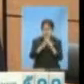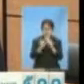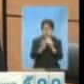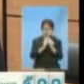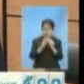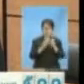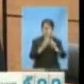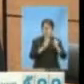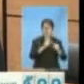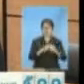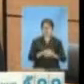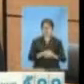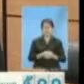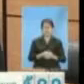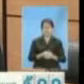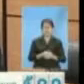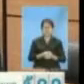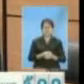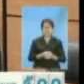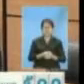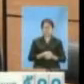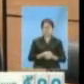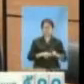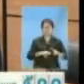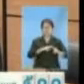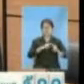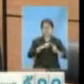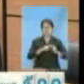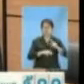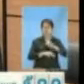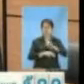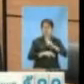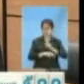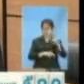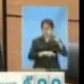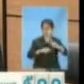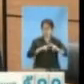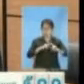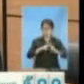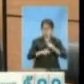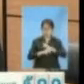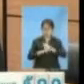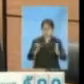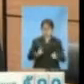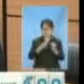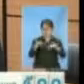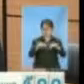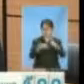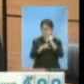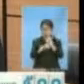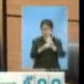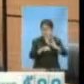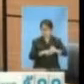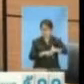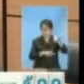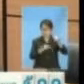ก็เอกชนเป็นผู้ที่ดำเนินการและก็ประสบความสำเร็จมาแต่